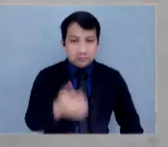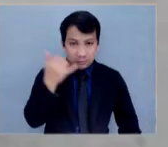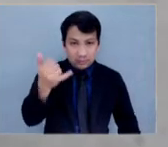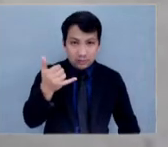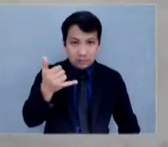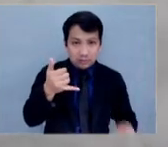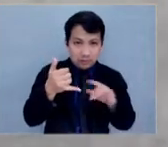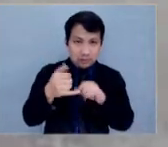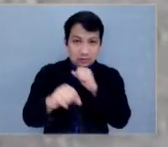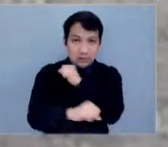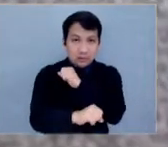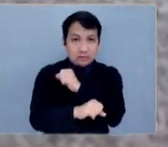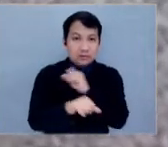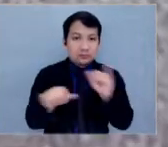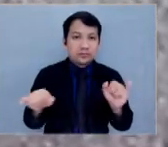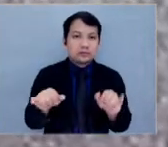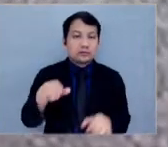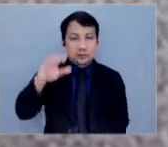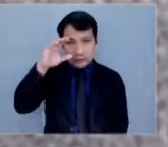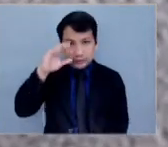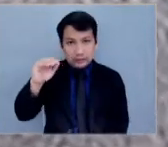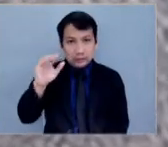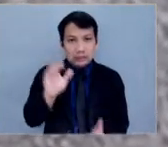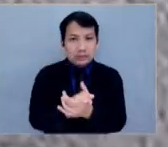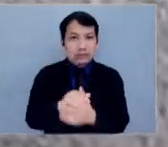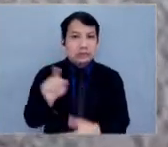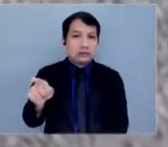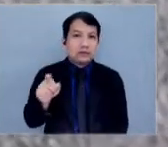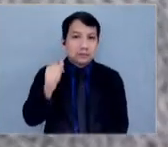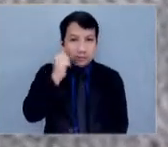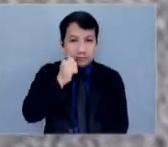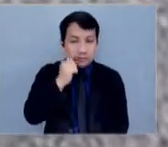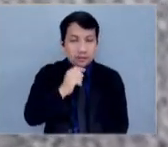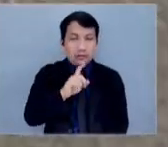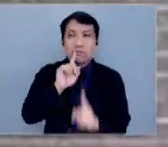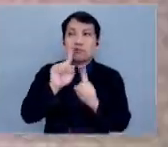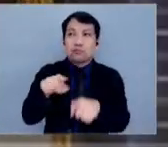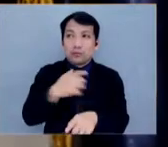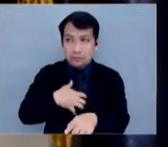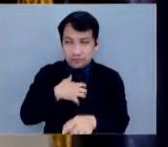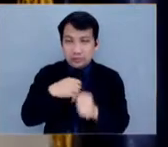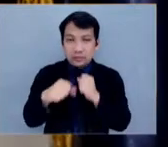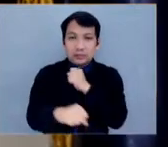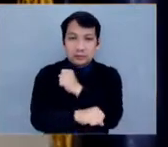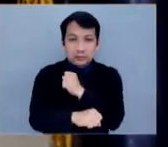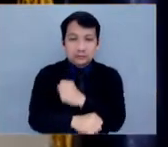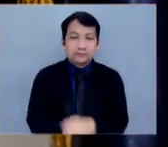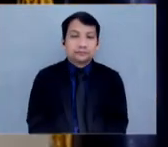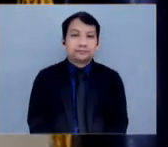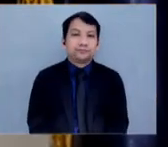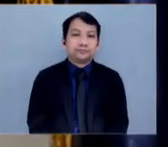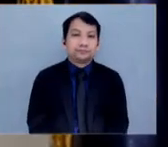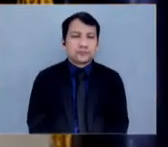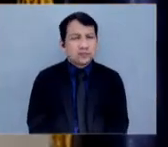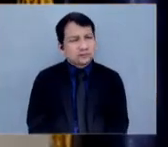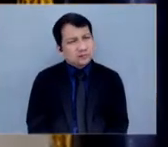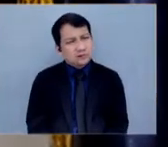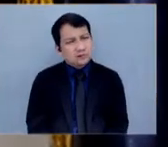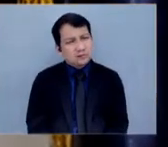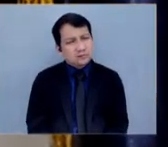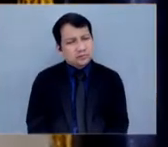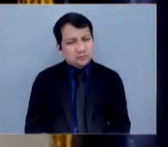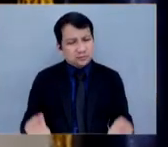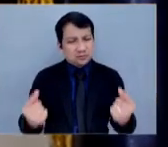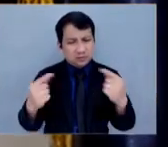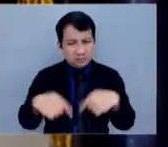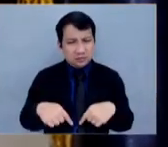magnanakaw ay siya ring asawa ng babae na nag-report na ninakawan. Kaya nga nagtataka kami, nung nandito sila sa station, sila pa